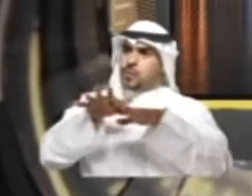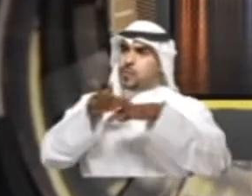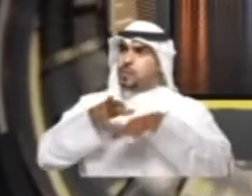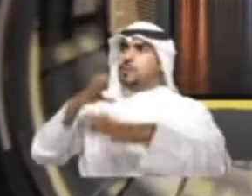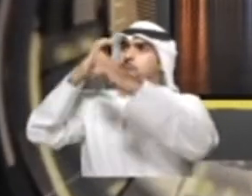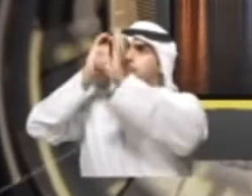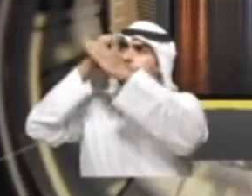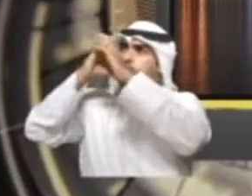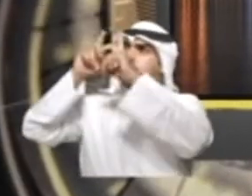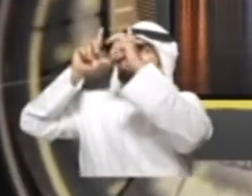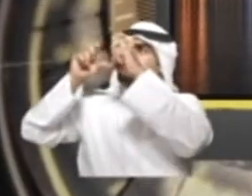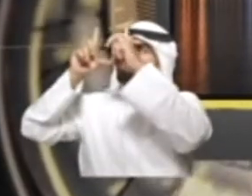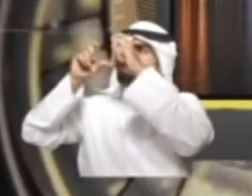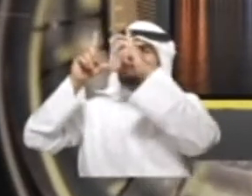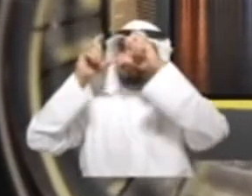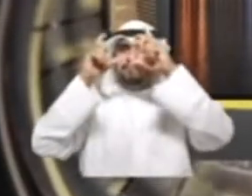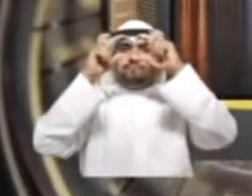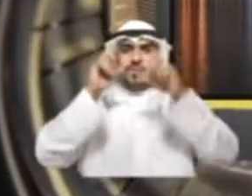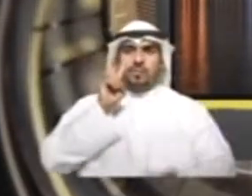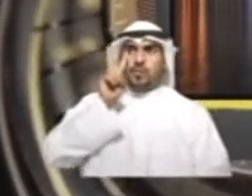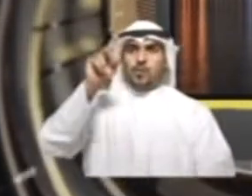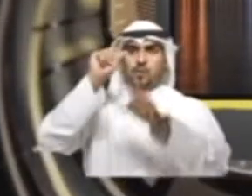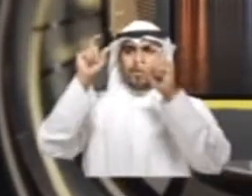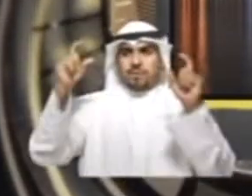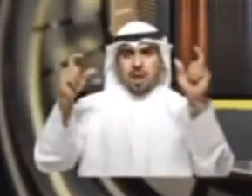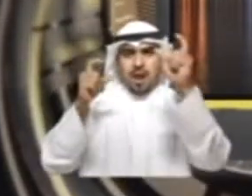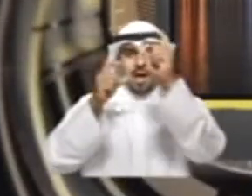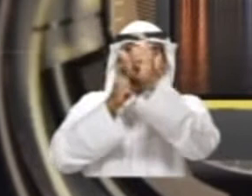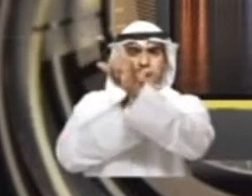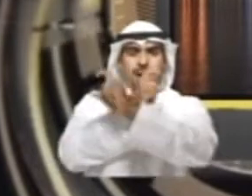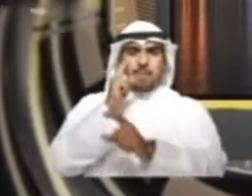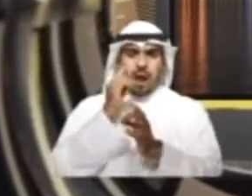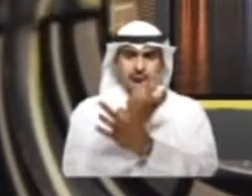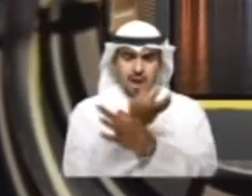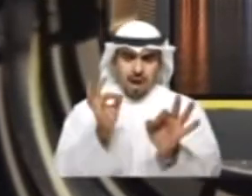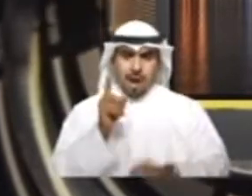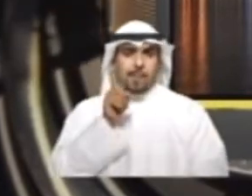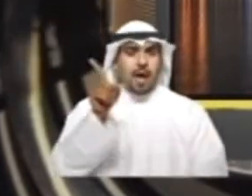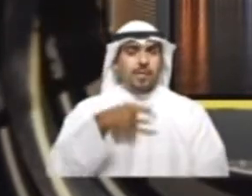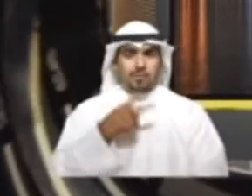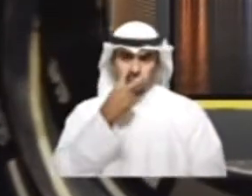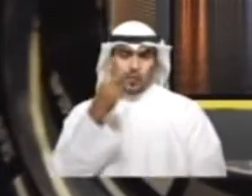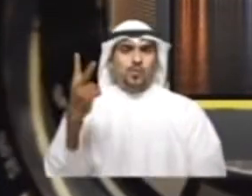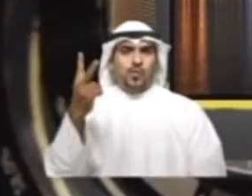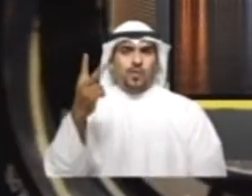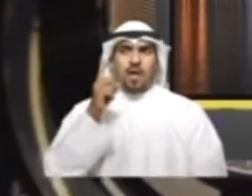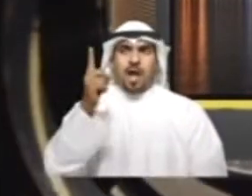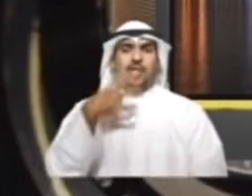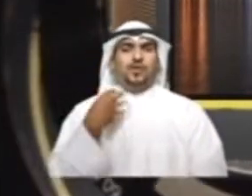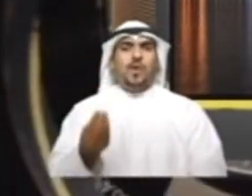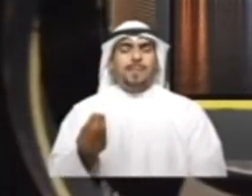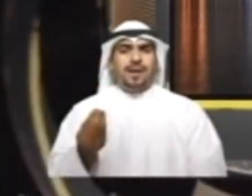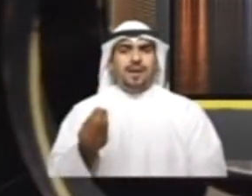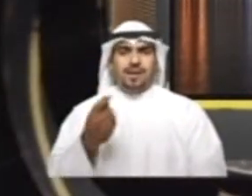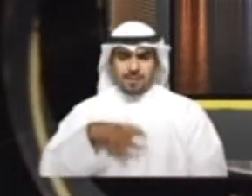والتوثيق الفلكي موجودين ويانا وشاركونا في كاميراتهم وعدساتهم في تصوير هذه الظاهرة. الظاهرة جميلة، ما تشهدها